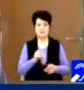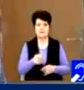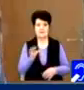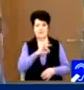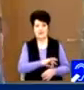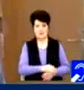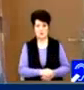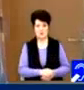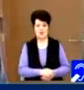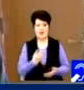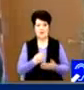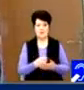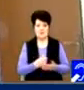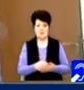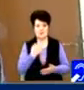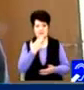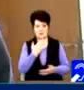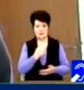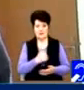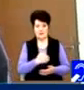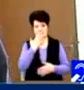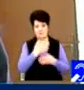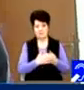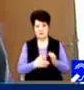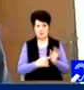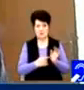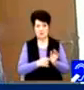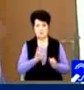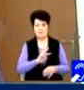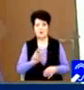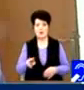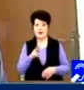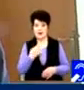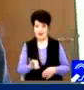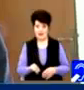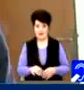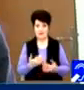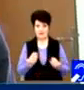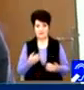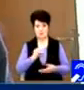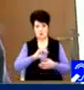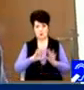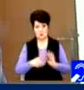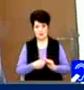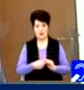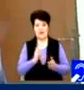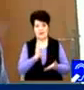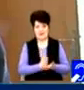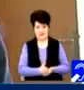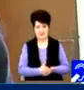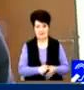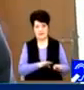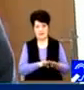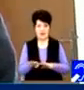venituri la bugetul public Național se apropie de 600 de milioane de RON Deci respectiv suma este